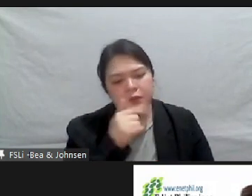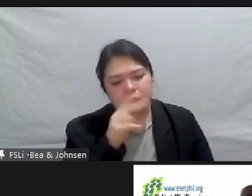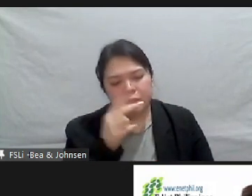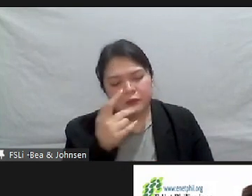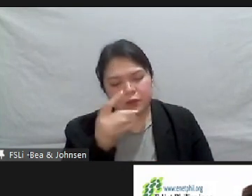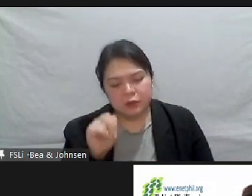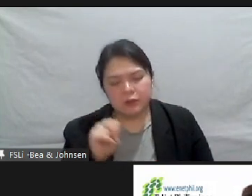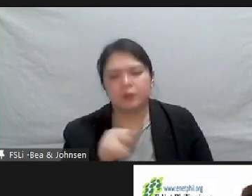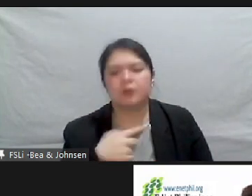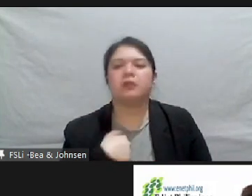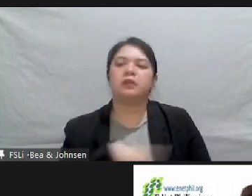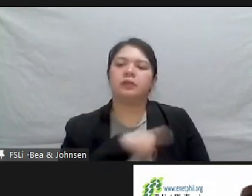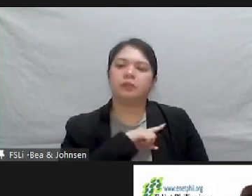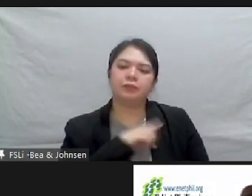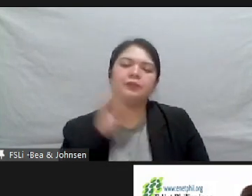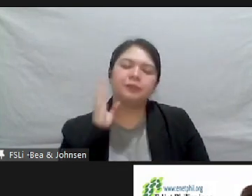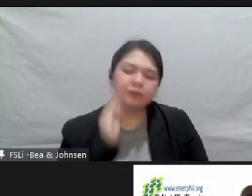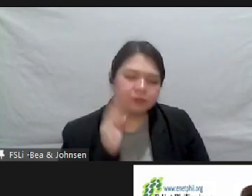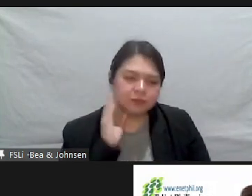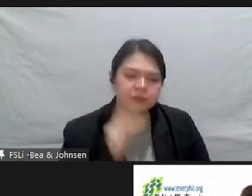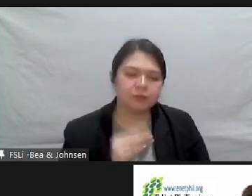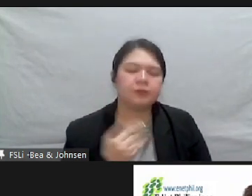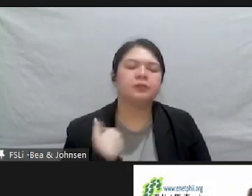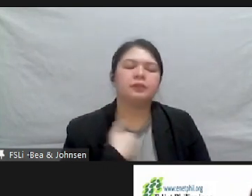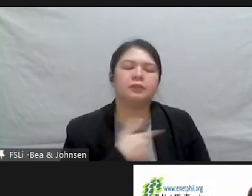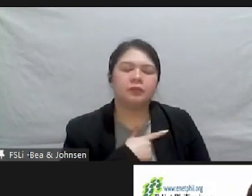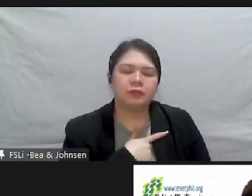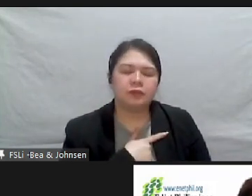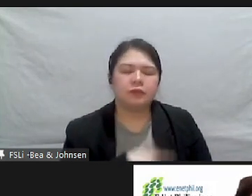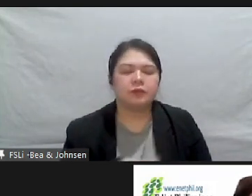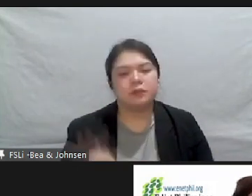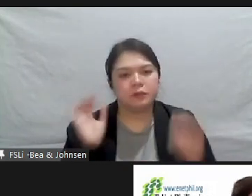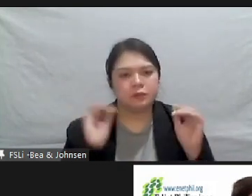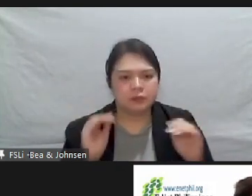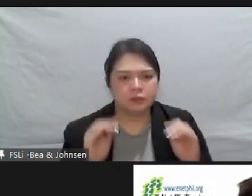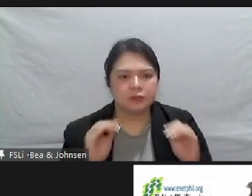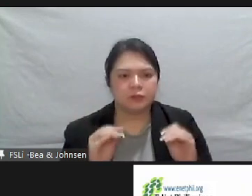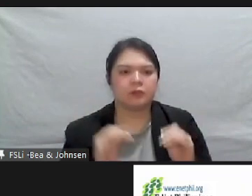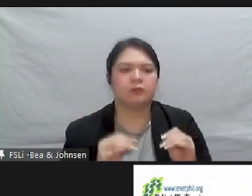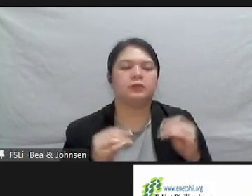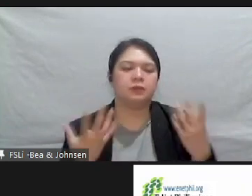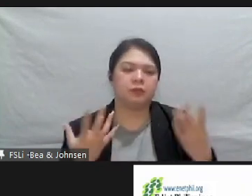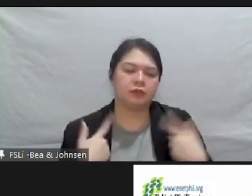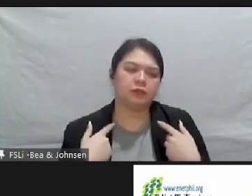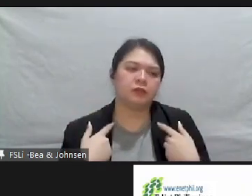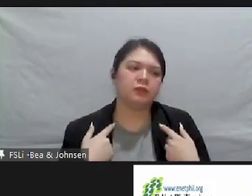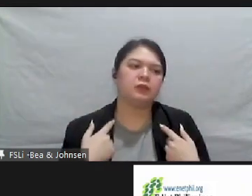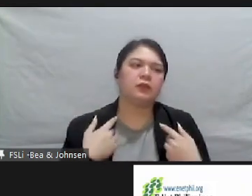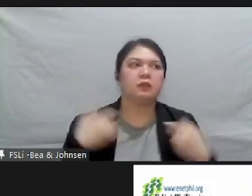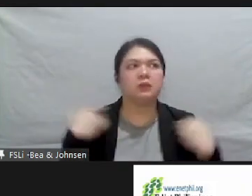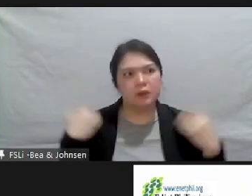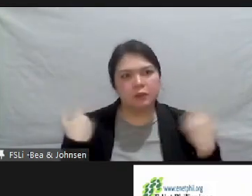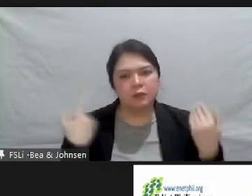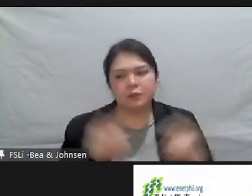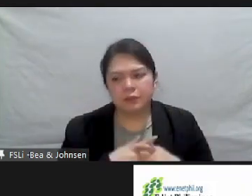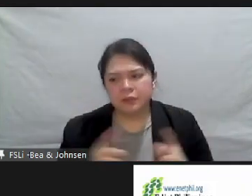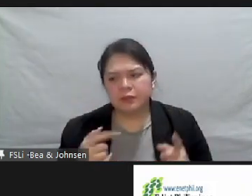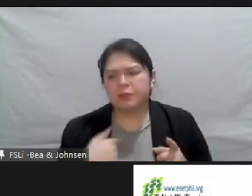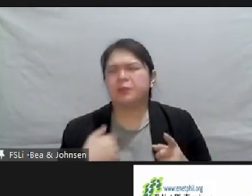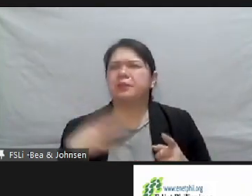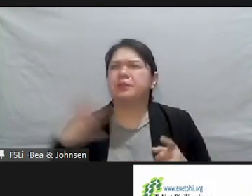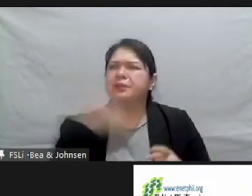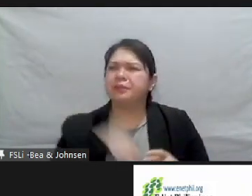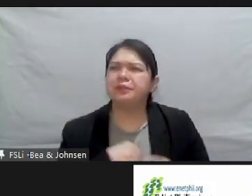ano yung experience natin bilang mga guro o bilang tayo eh bata pa. Pero parang mas maganda nga